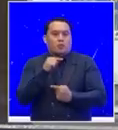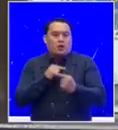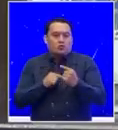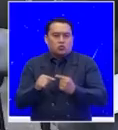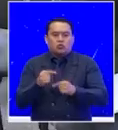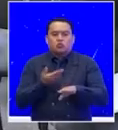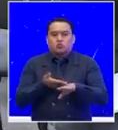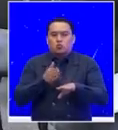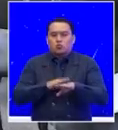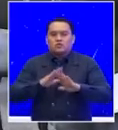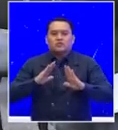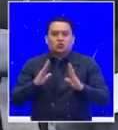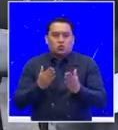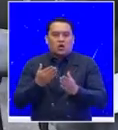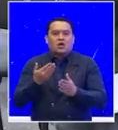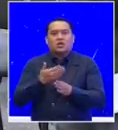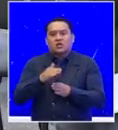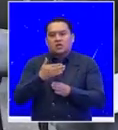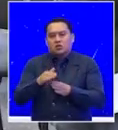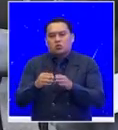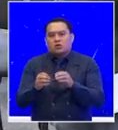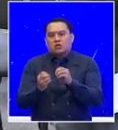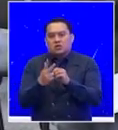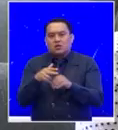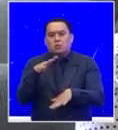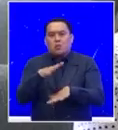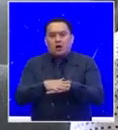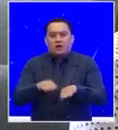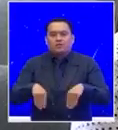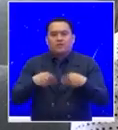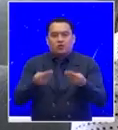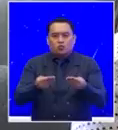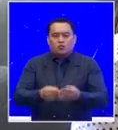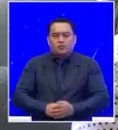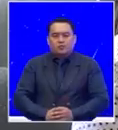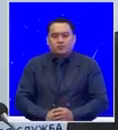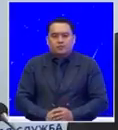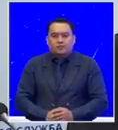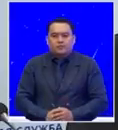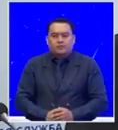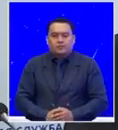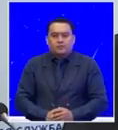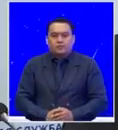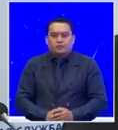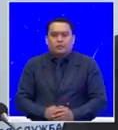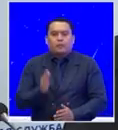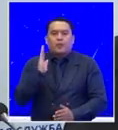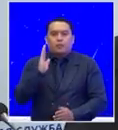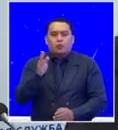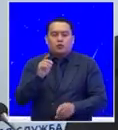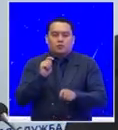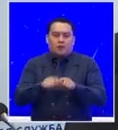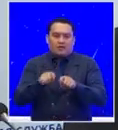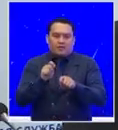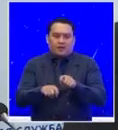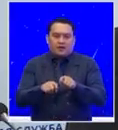предприниматели, оказавшиеся в трудном положении. Кредиты выдают 13 банков страны. Будет проверяться агентством